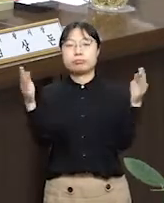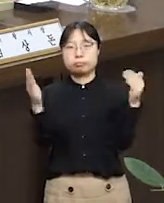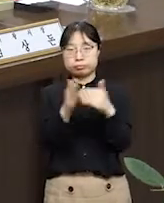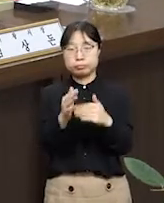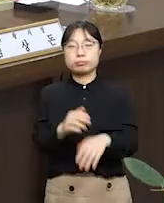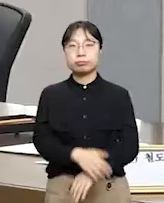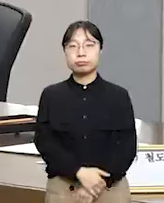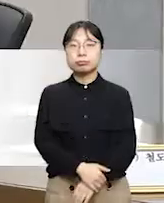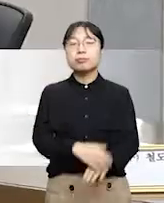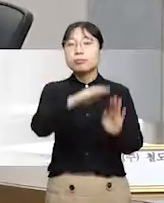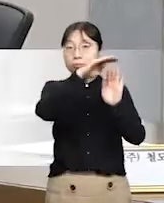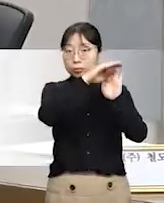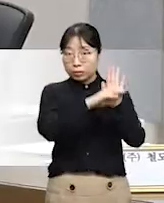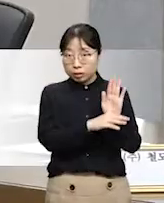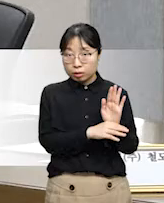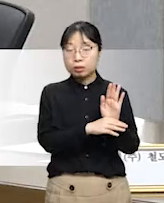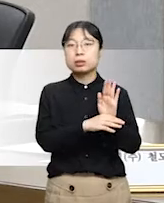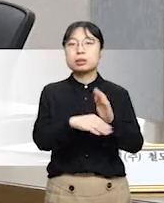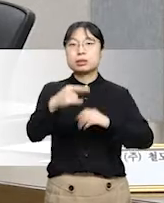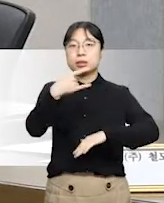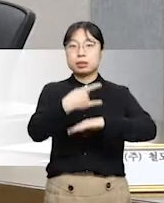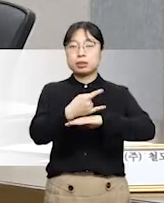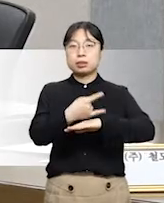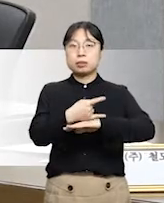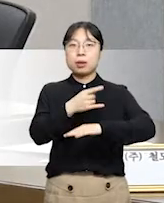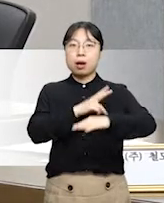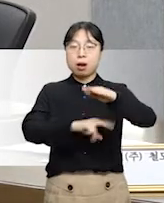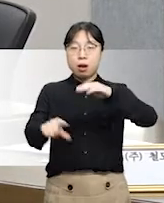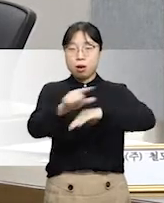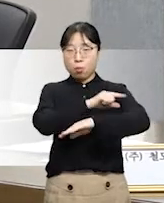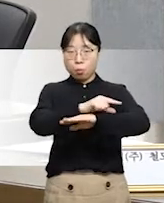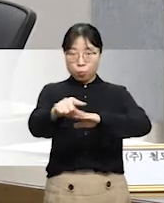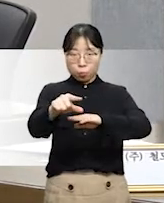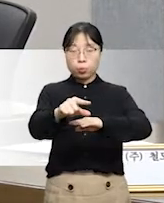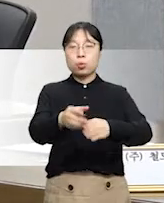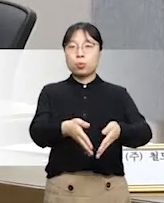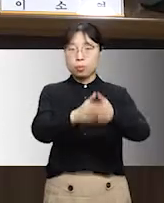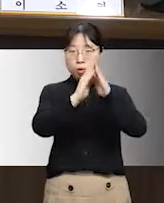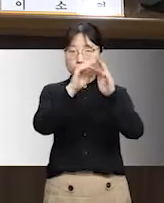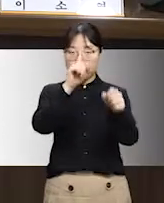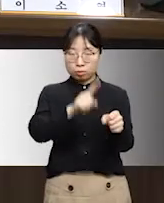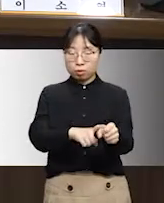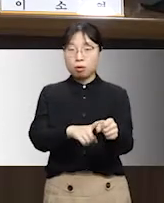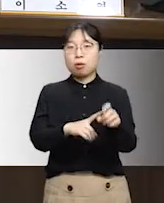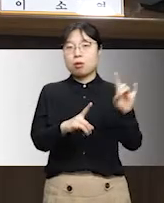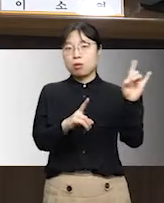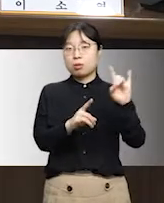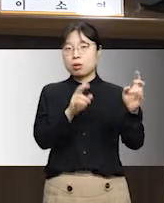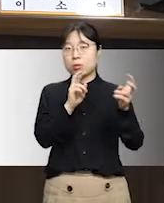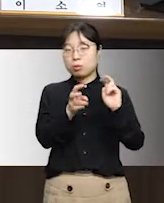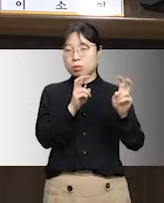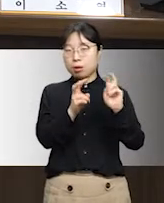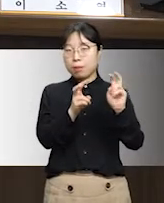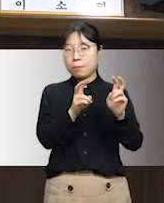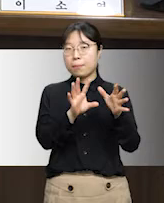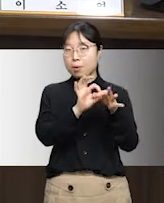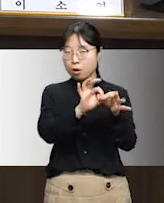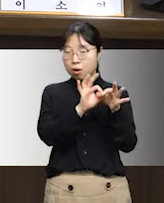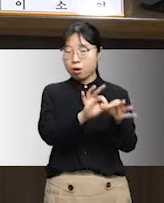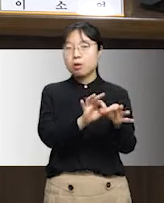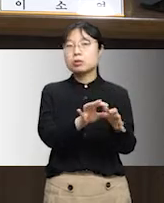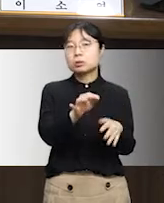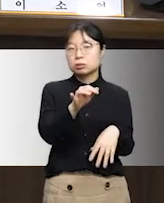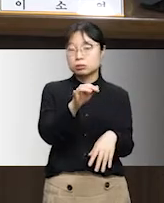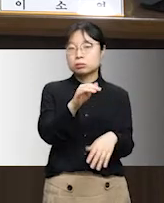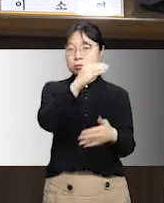간 협약서에는 의왕시의 GTX 신호선 의왕역 정차 및 현대로템의 관련 사업 진행에 대한 내용과